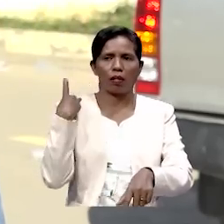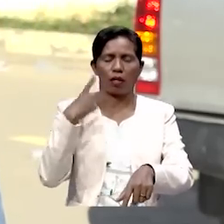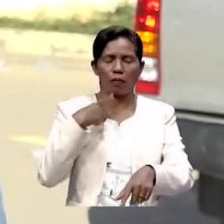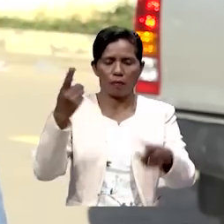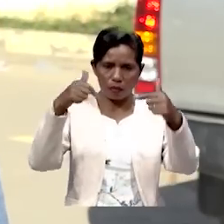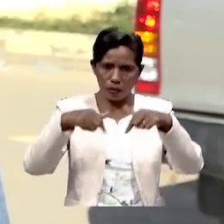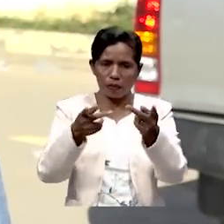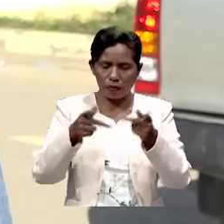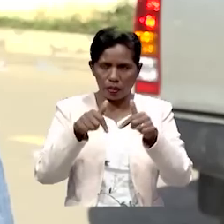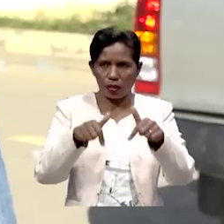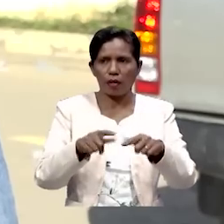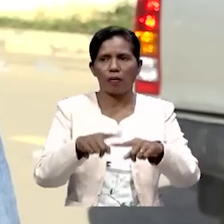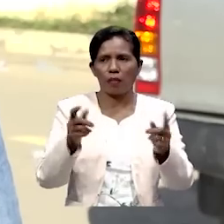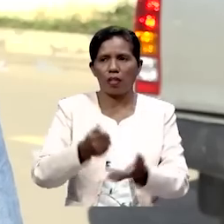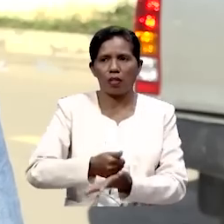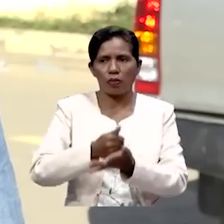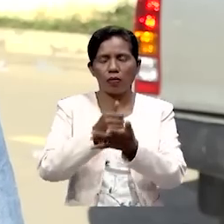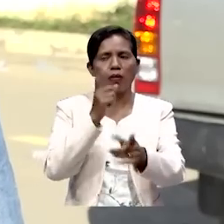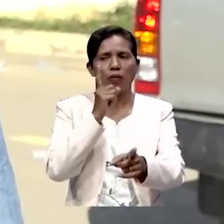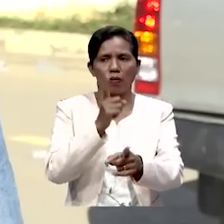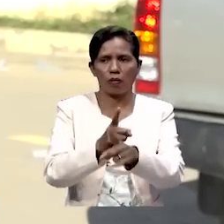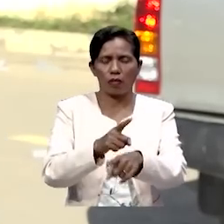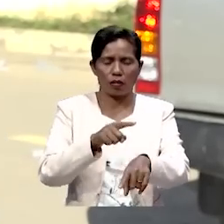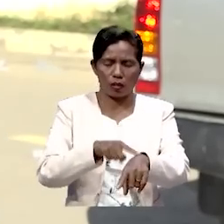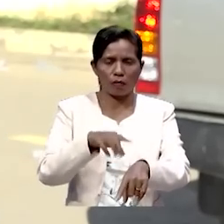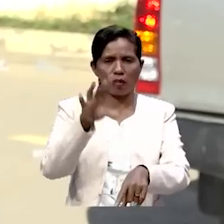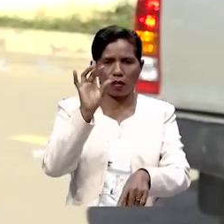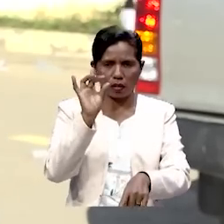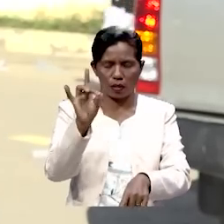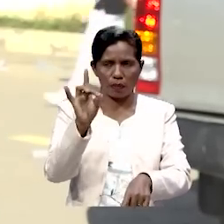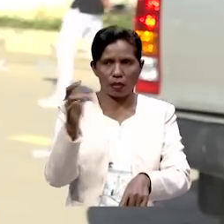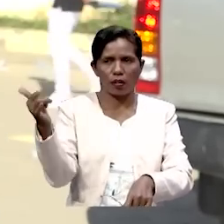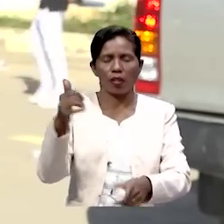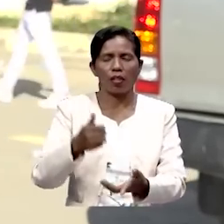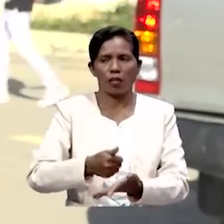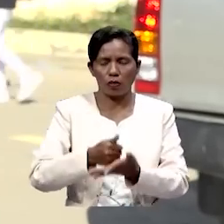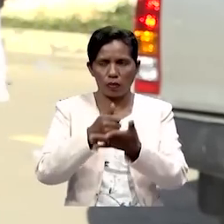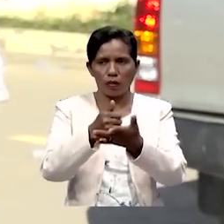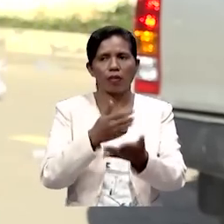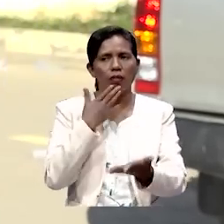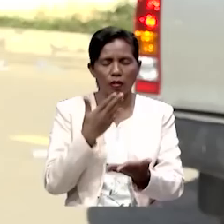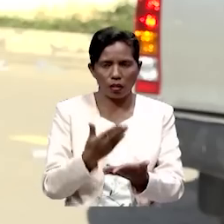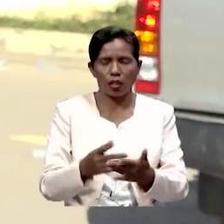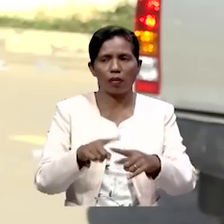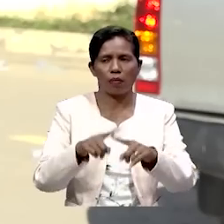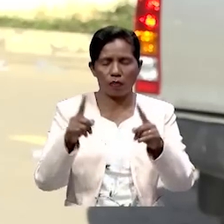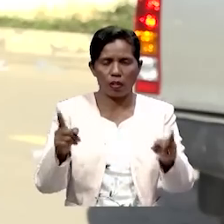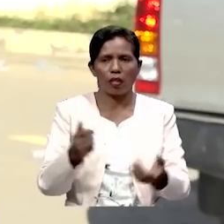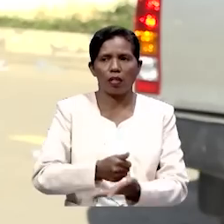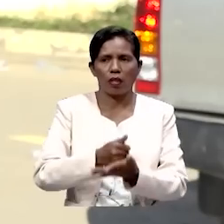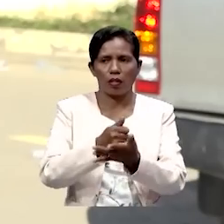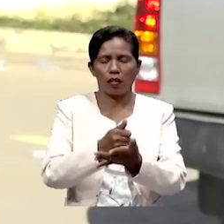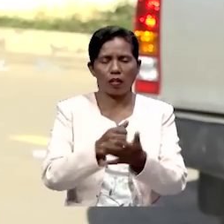fati bebe atenimento lolos te lawe itu wa sidang ya atenimento abstrak ya ya bagi sirani ya atenimento ni